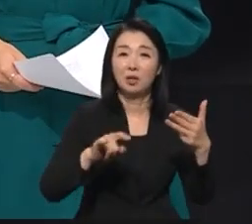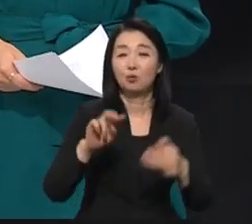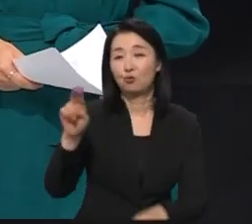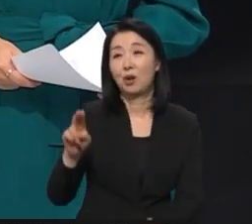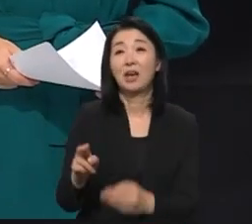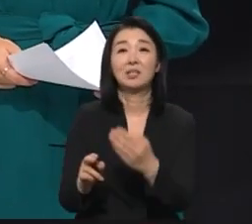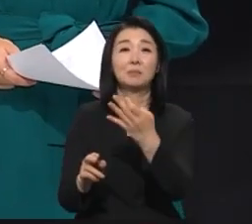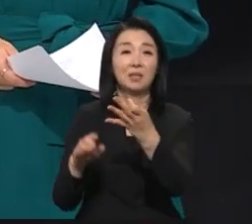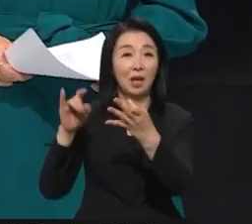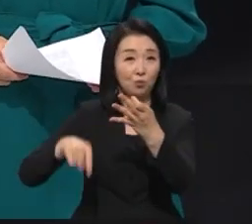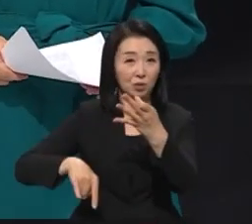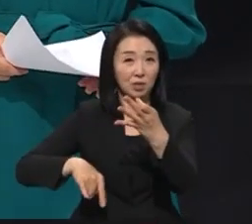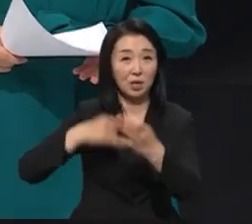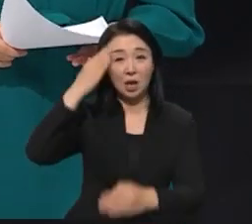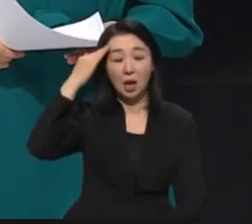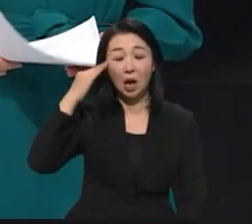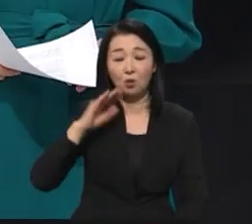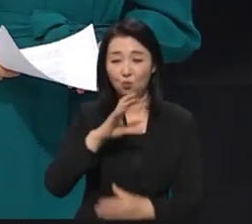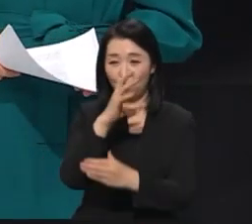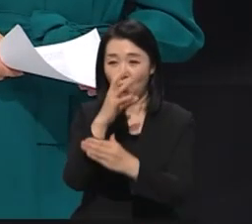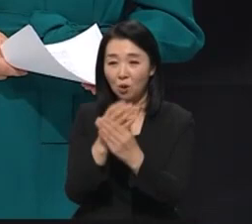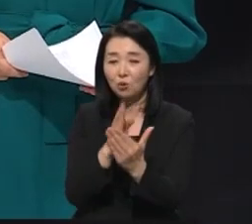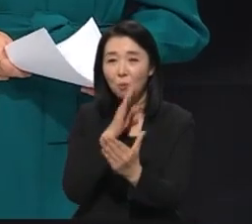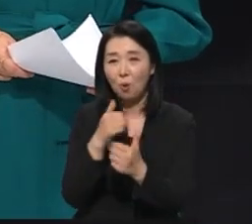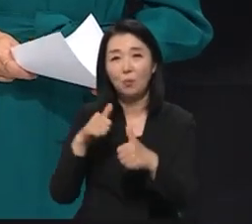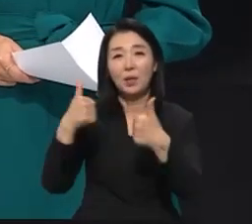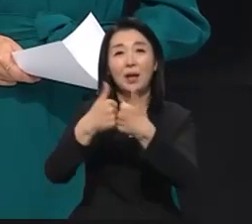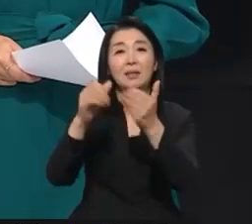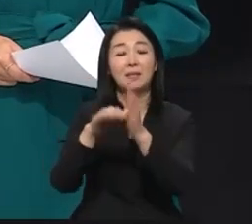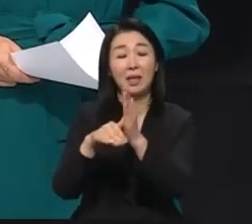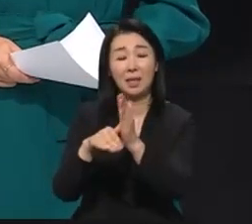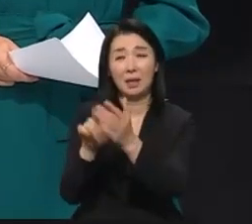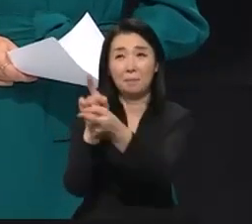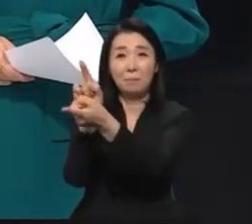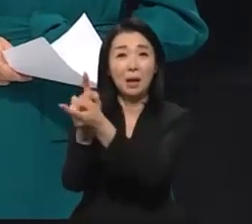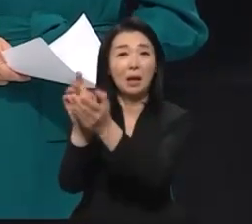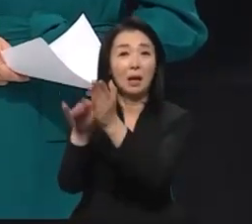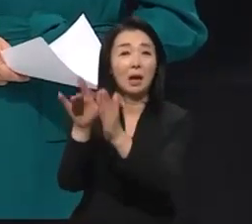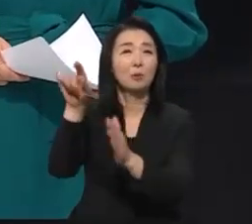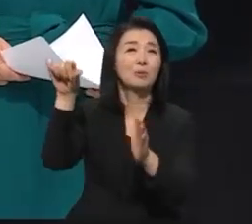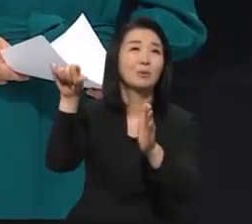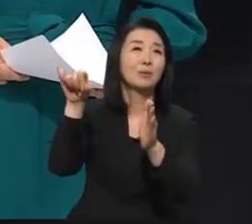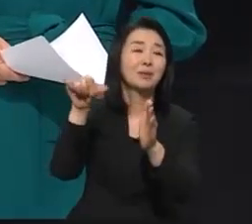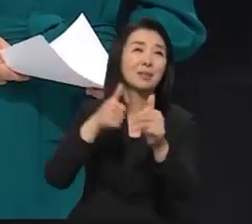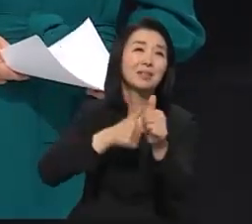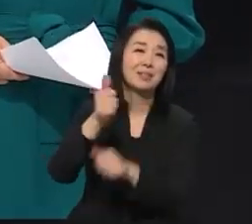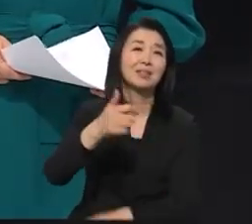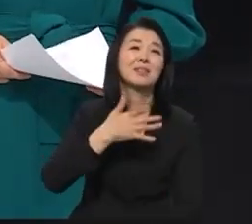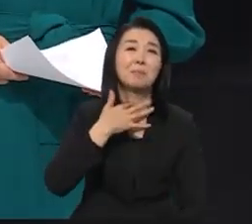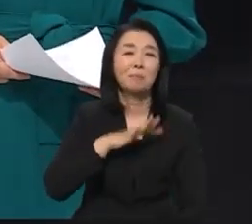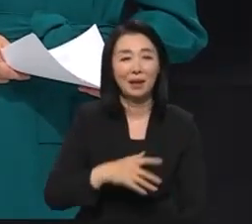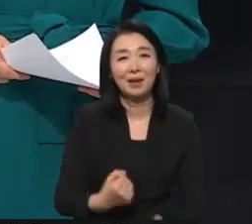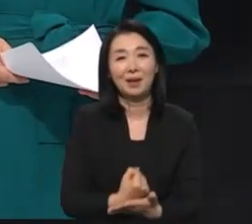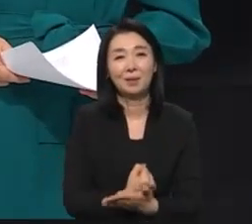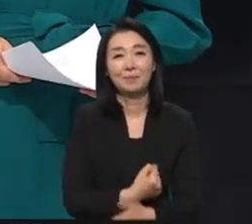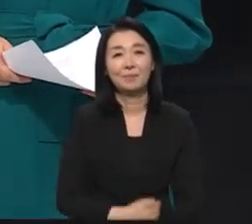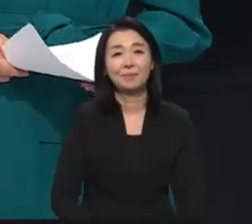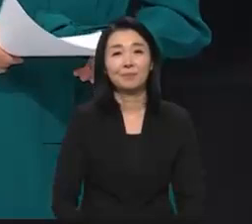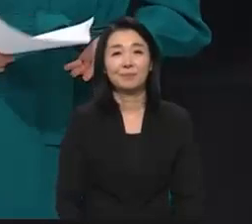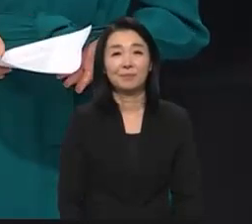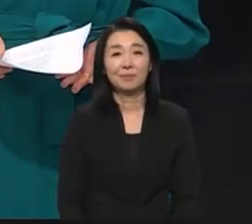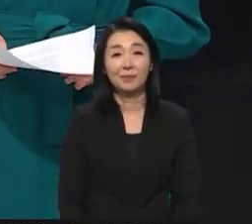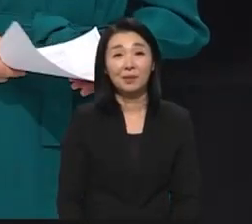우리나라는 그동안 월드컵 본선에서 남미 팀을 만났을 때 한 번도 승리를 거두지 못해서 아쉬움을 남겼습니다